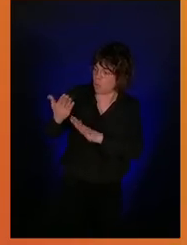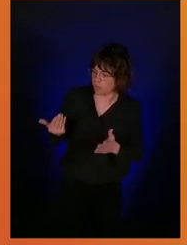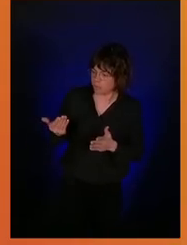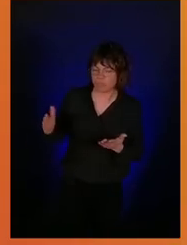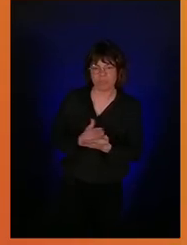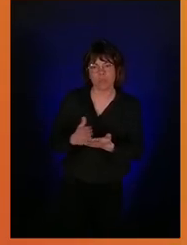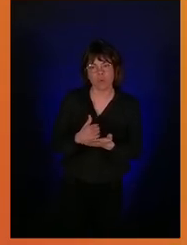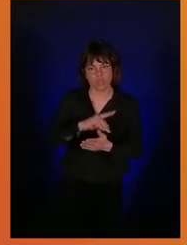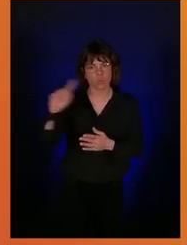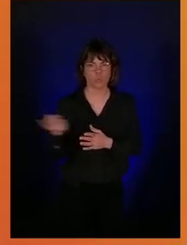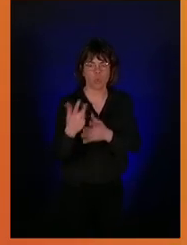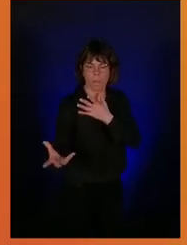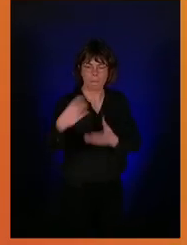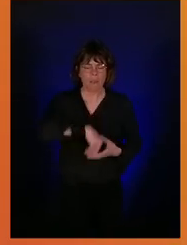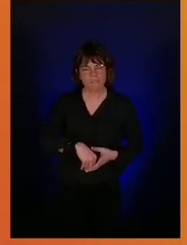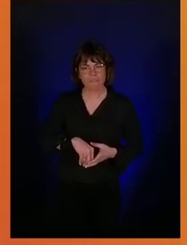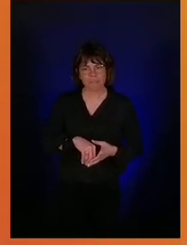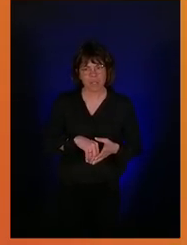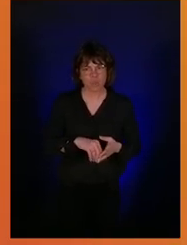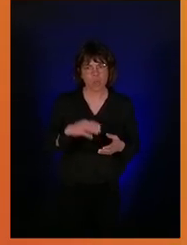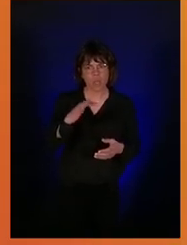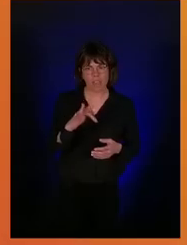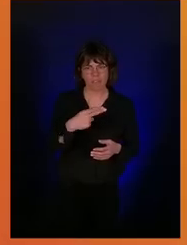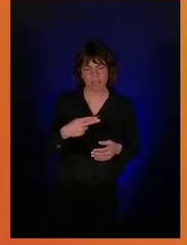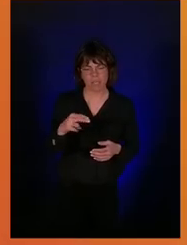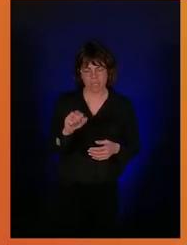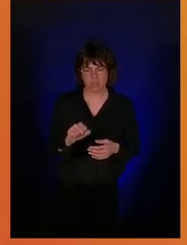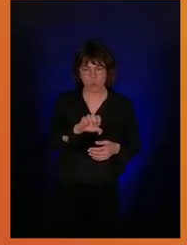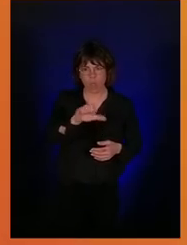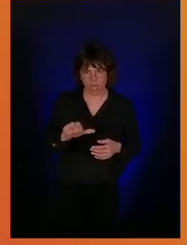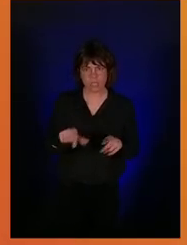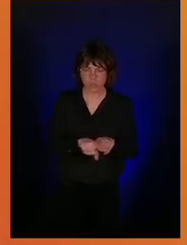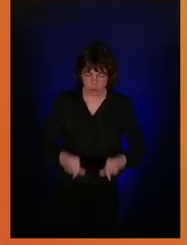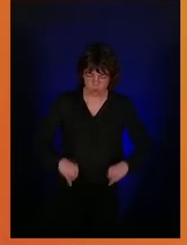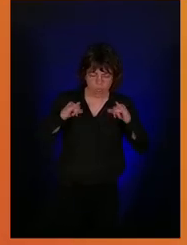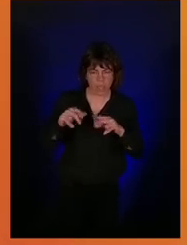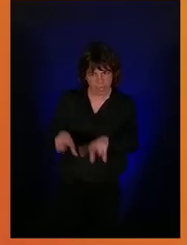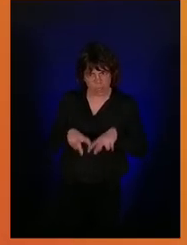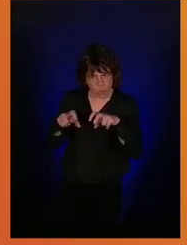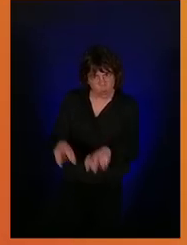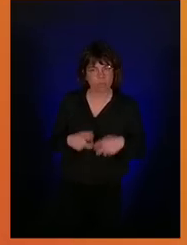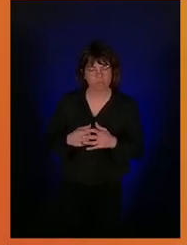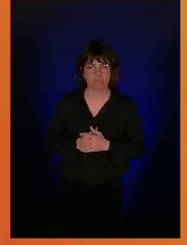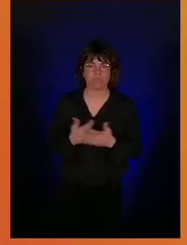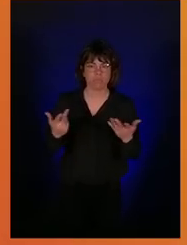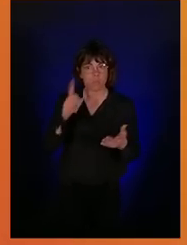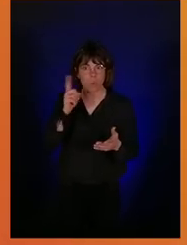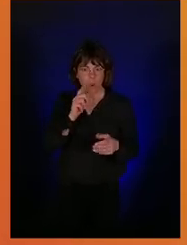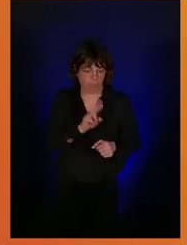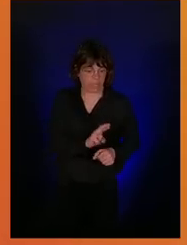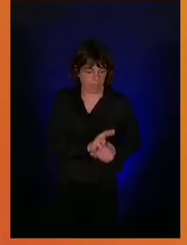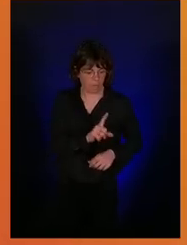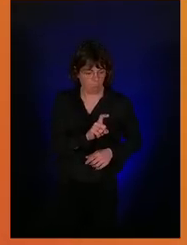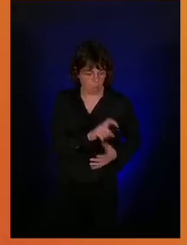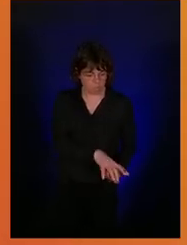nés à l'initiative, et pour quelques-uns, de la FNSEA et du syndicat des jeunes agriculteurs, afin de s'assurer une réserve d'eau